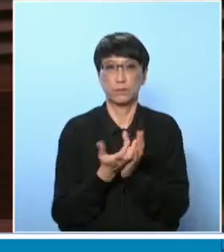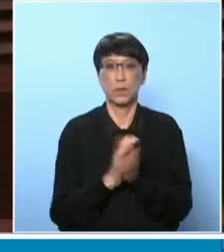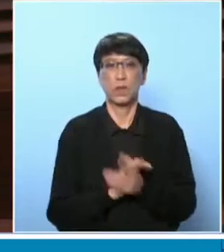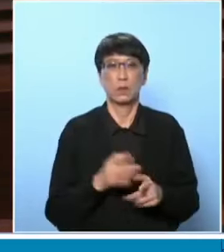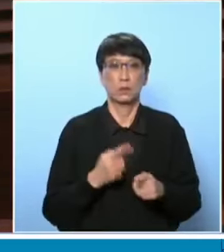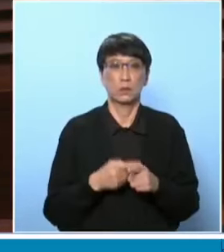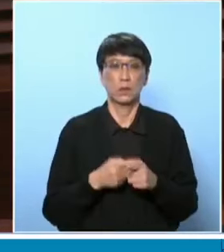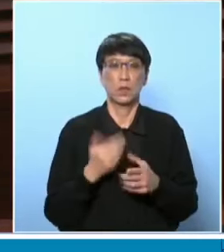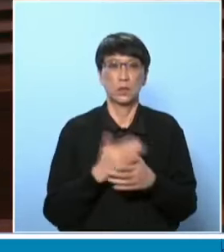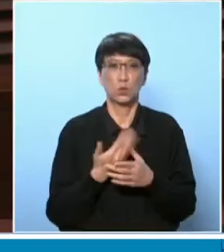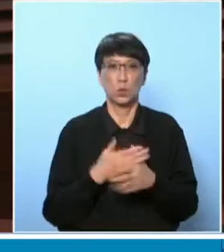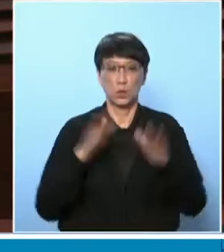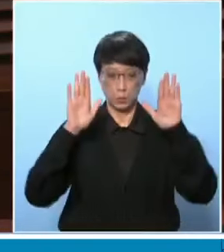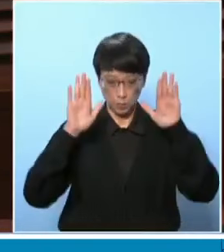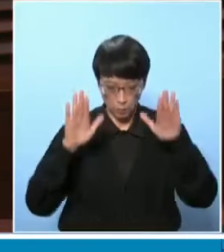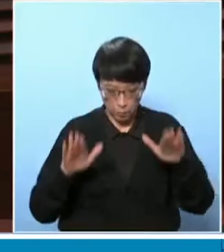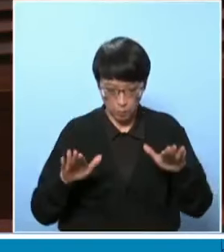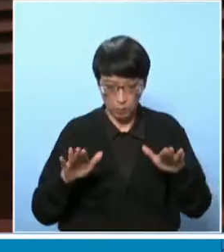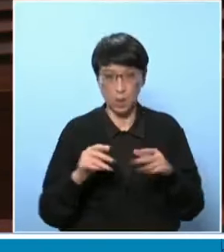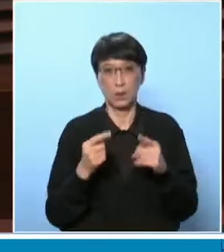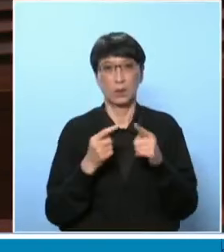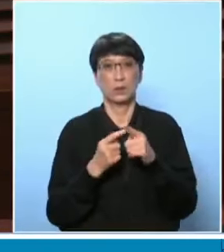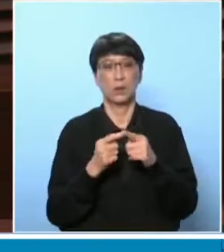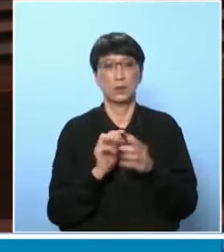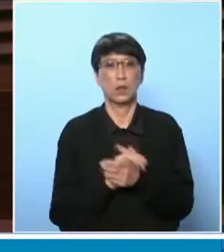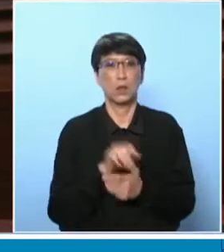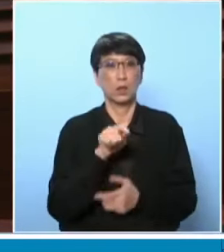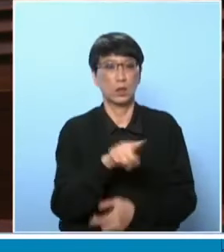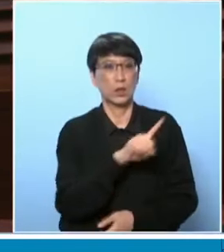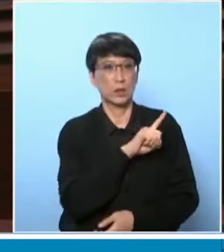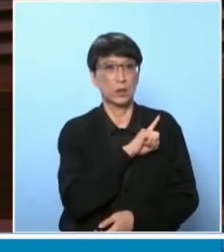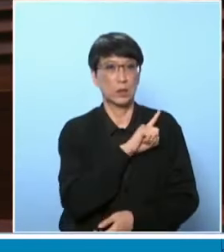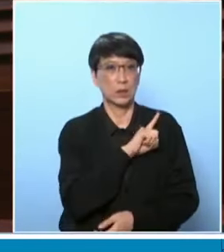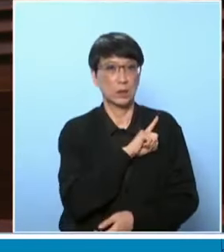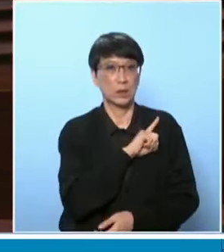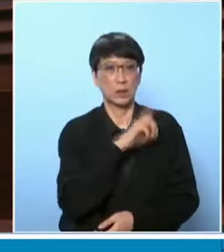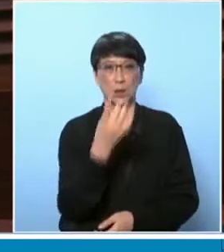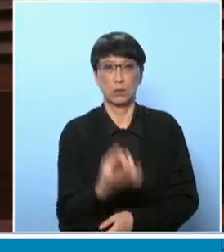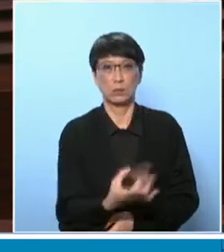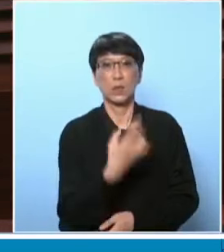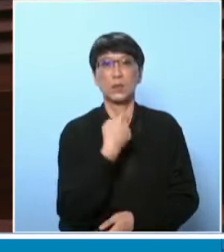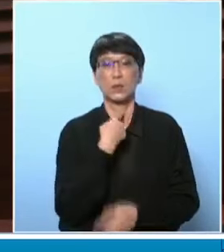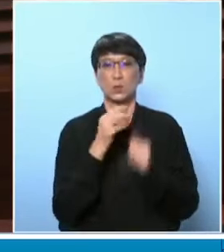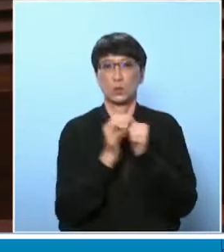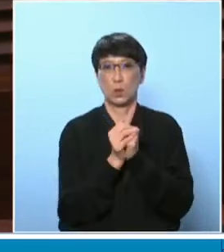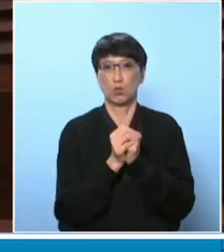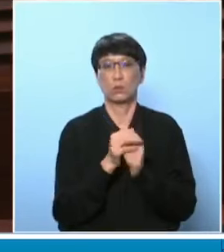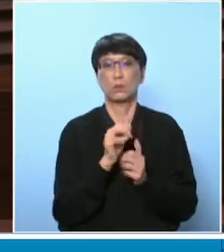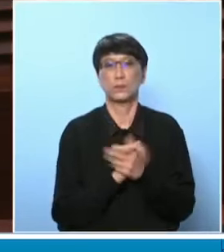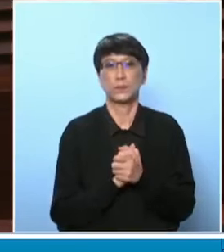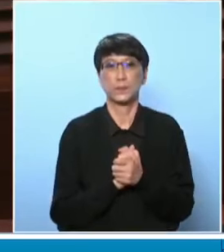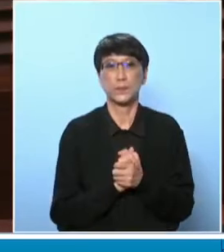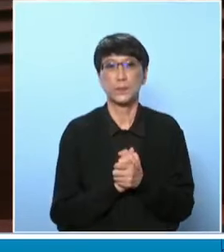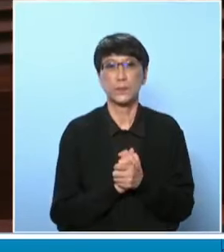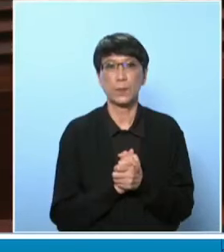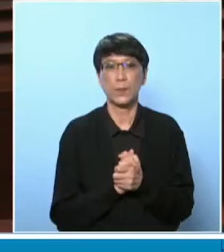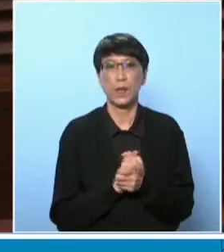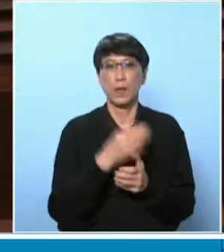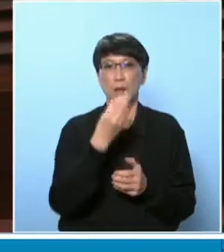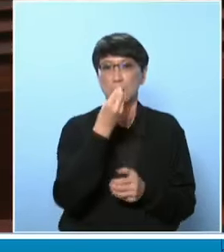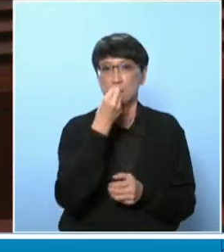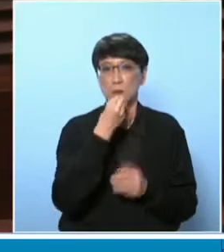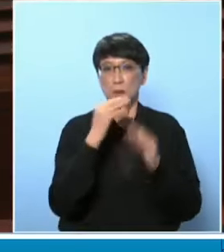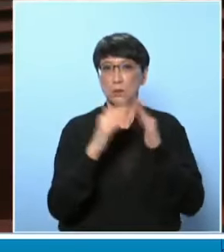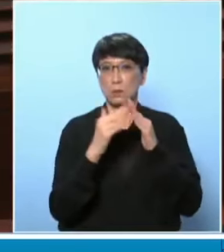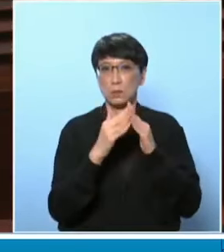時即係因為穆斯林自己本身都有一啲佢哋自己嘅要求啦。咁我哋點樣香港嘅餐廳